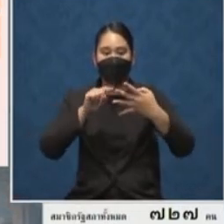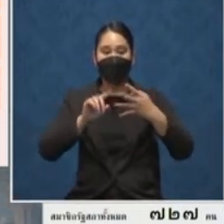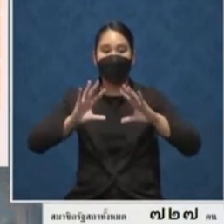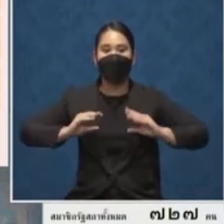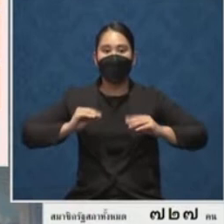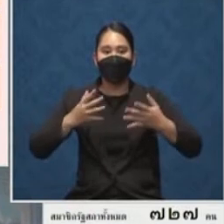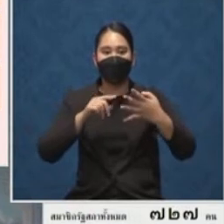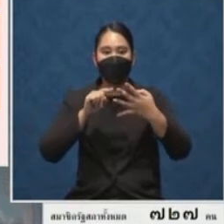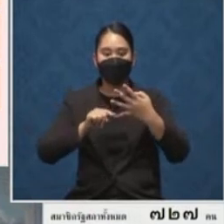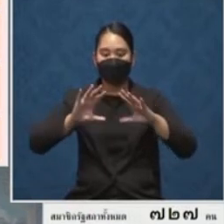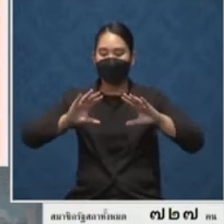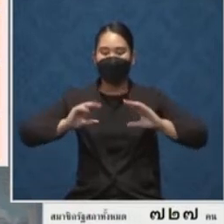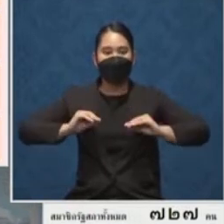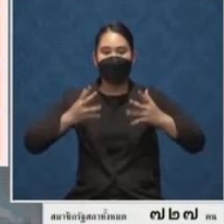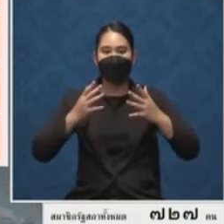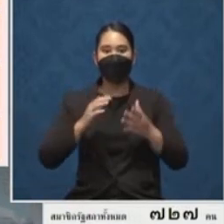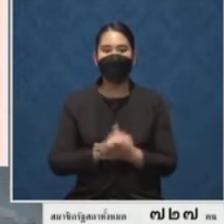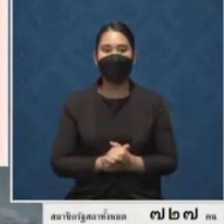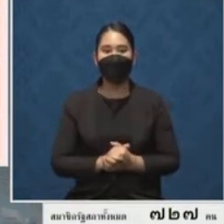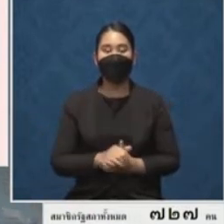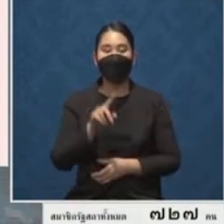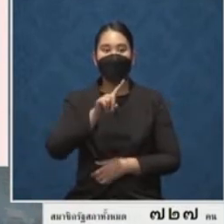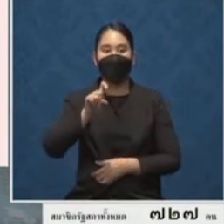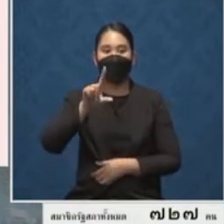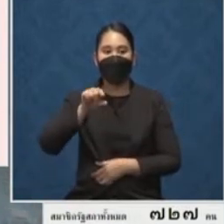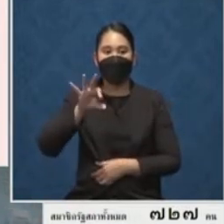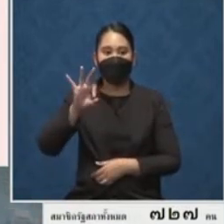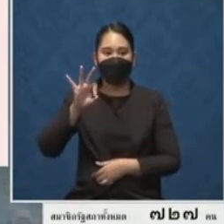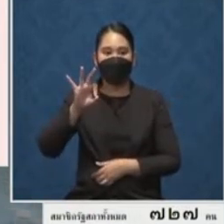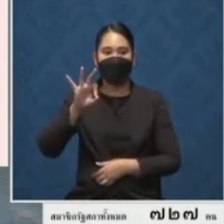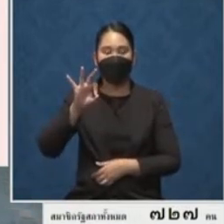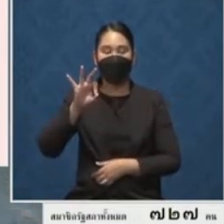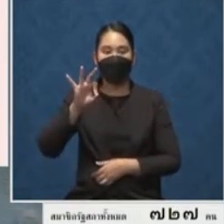ไม่รับหลักการ 129นายชัยวุฒิบรรณวัฒน